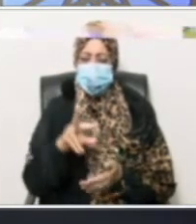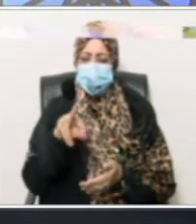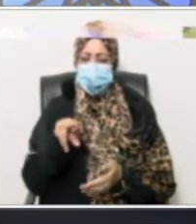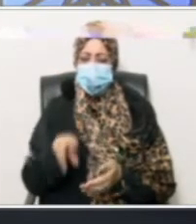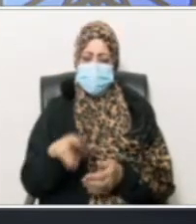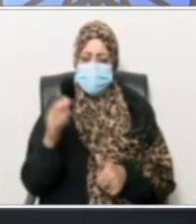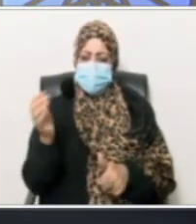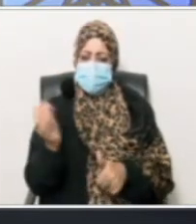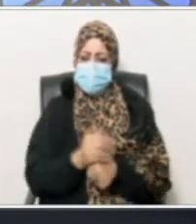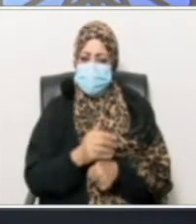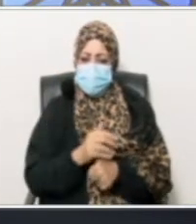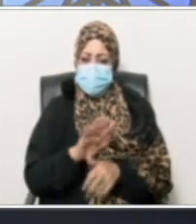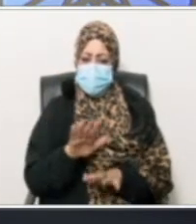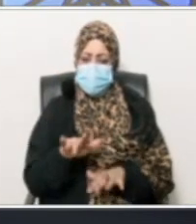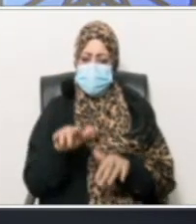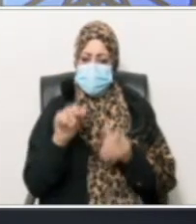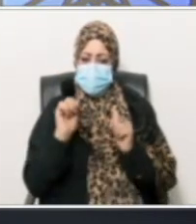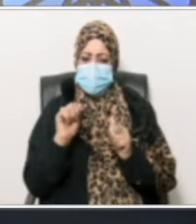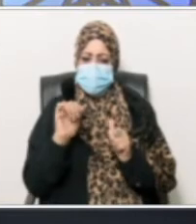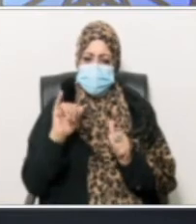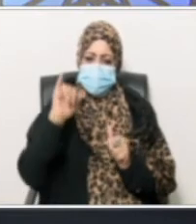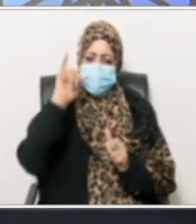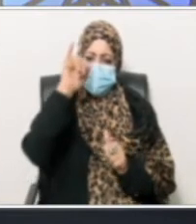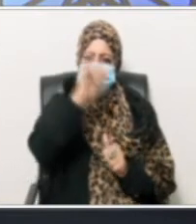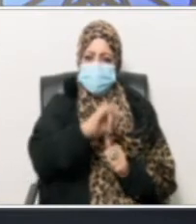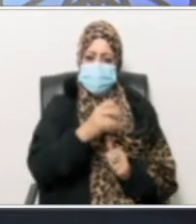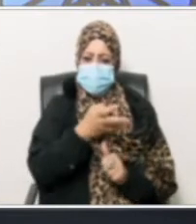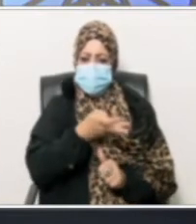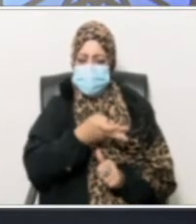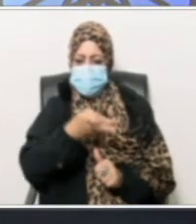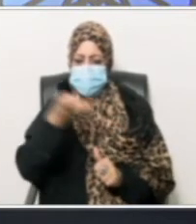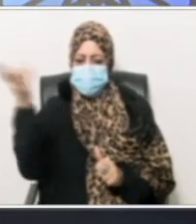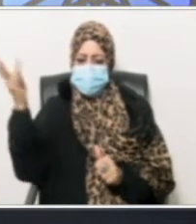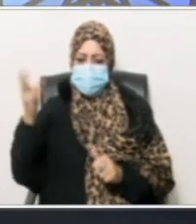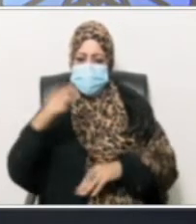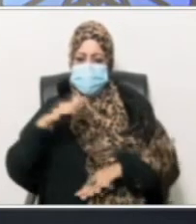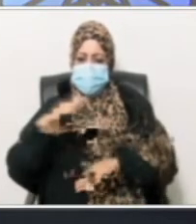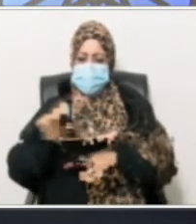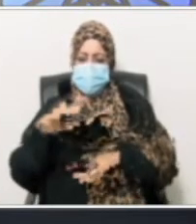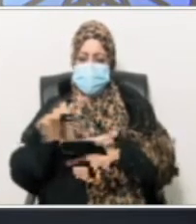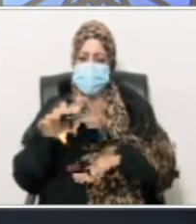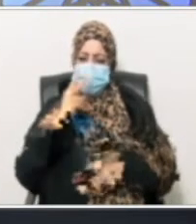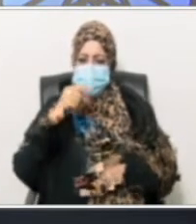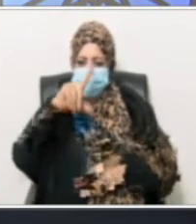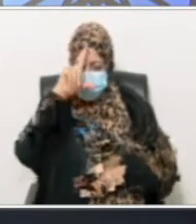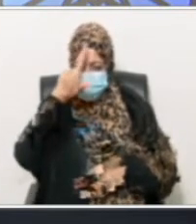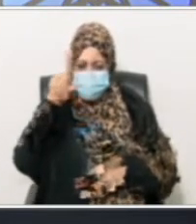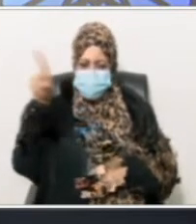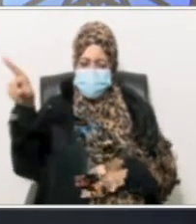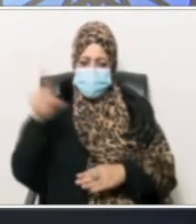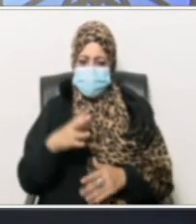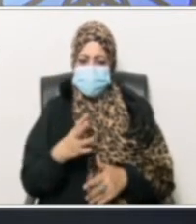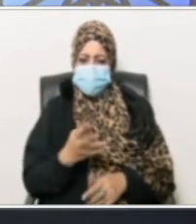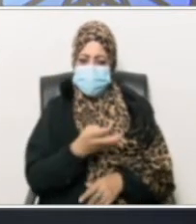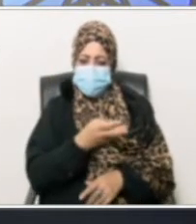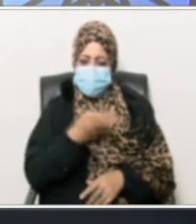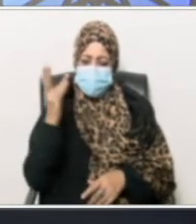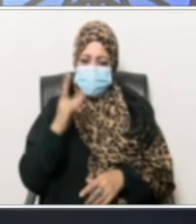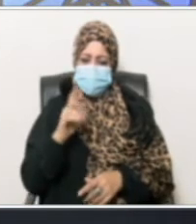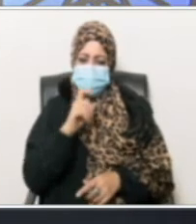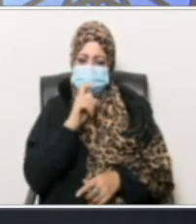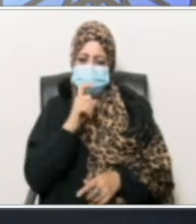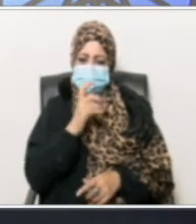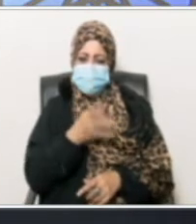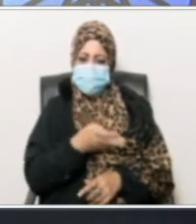عقد عليه ولي امره وبعد على اساس ان هذه الزوجه فقط كانت